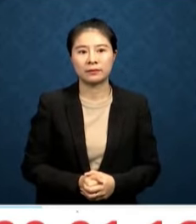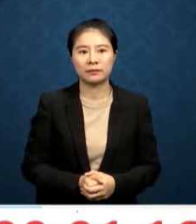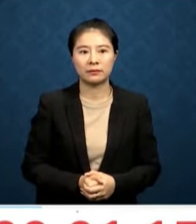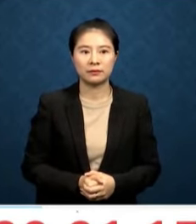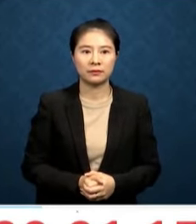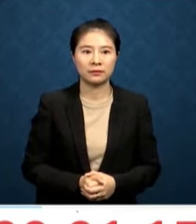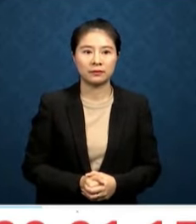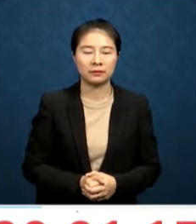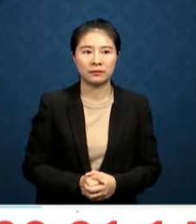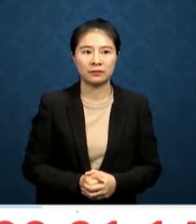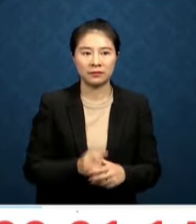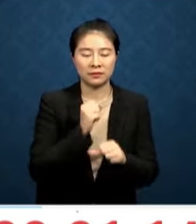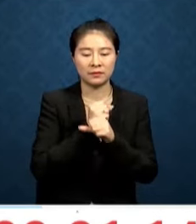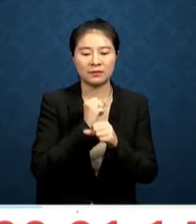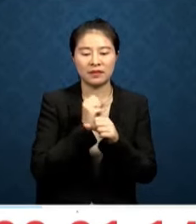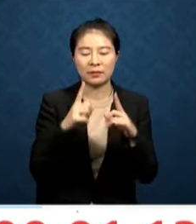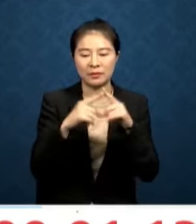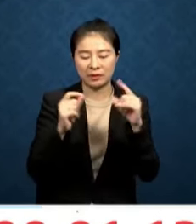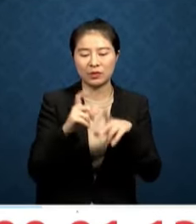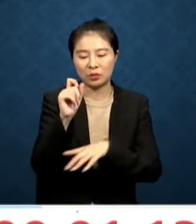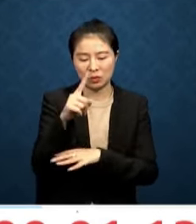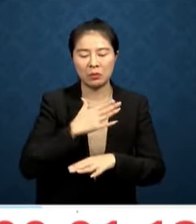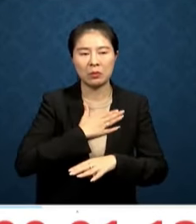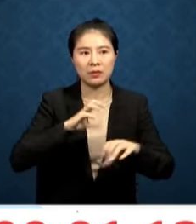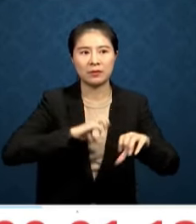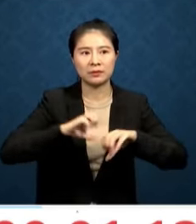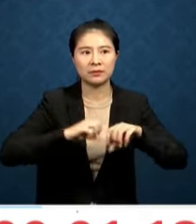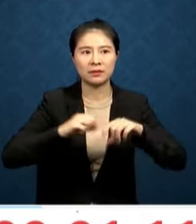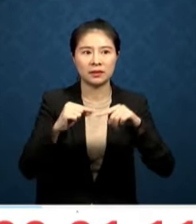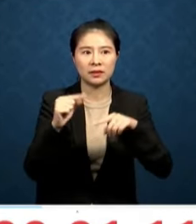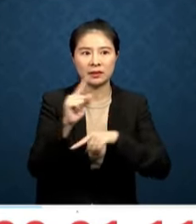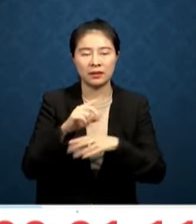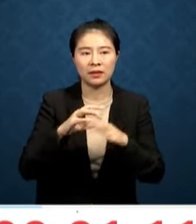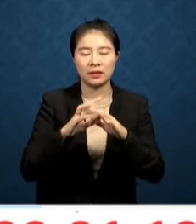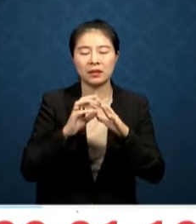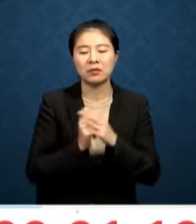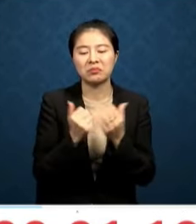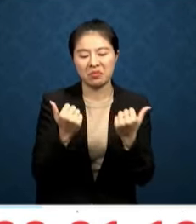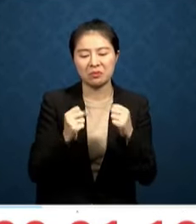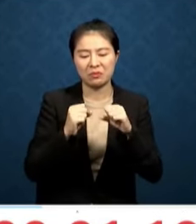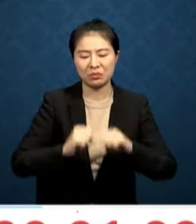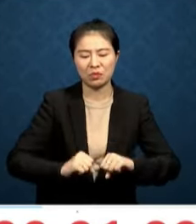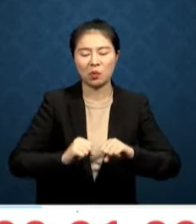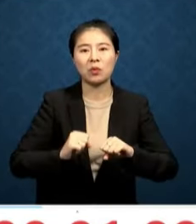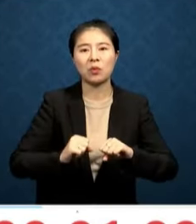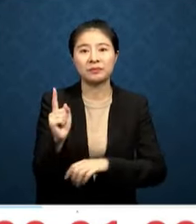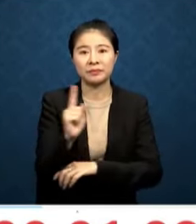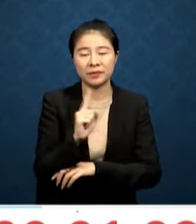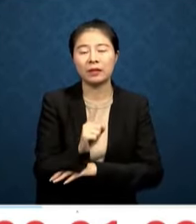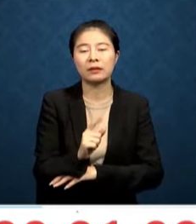โยนเผือกร้อนให้ผมซะมากกว่านะครับแต่สุดท้ายแล้วผมก็ยังยืนยันนะครับ